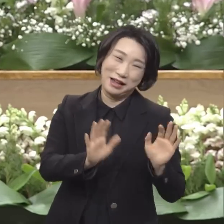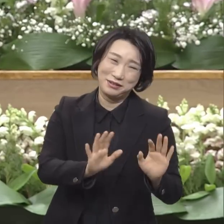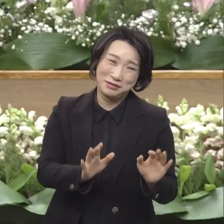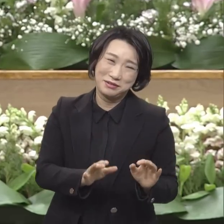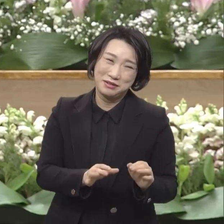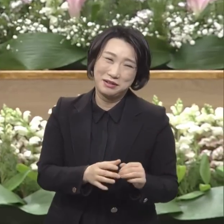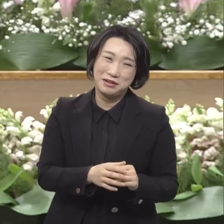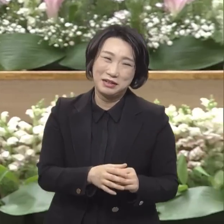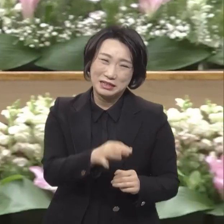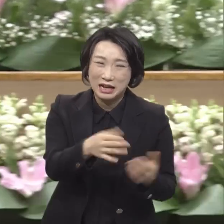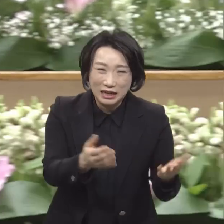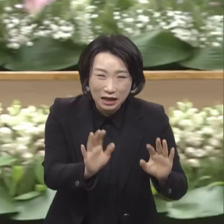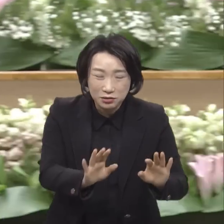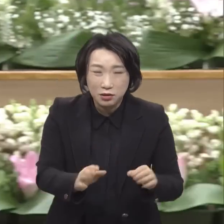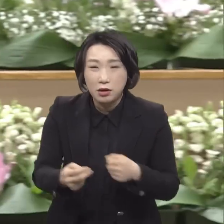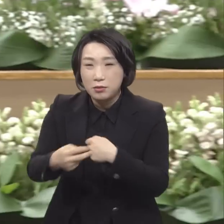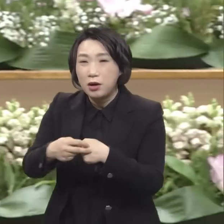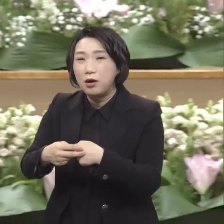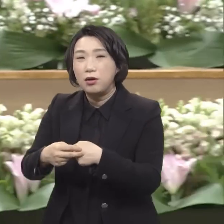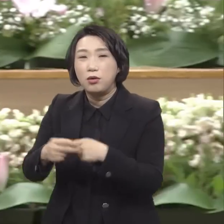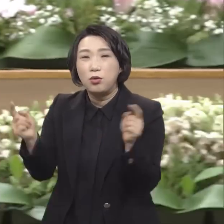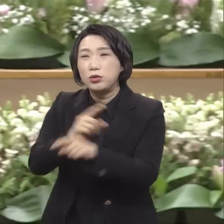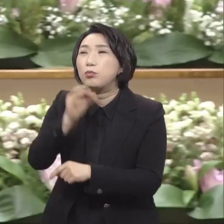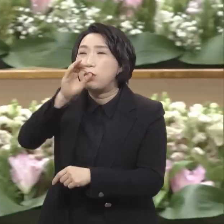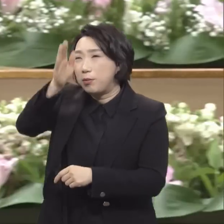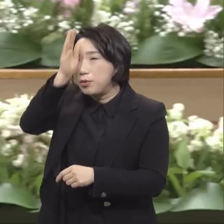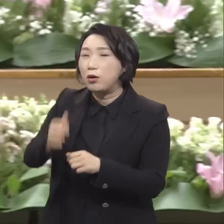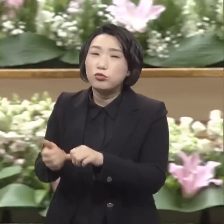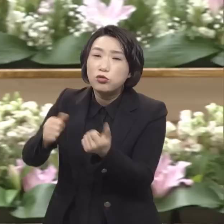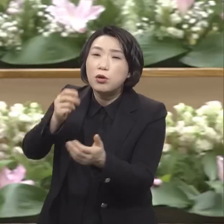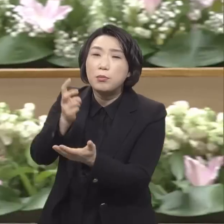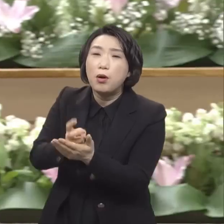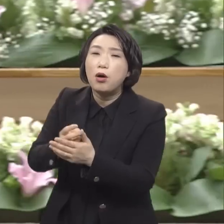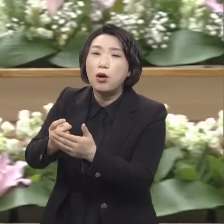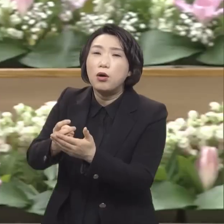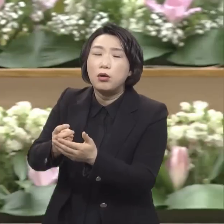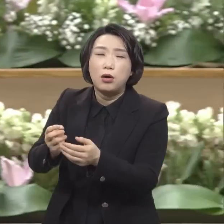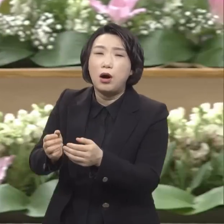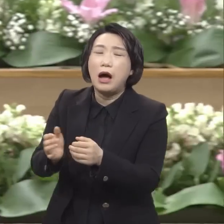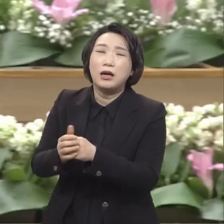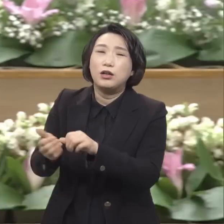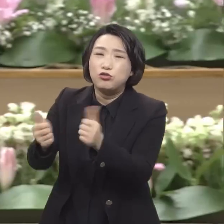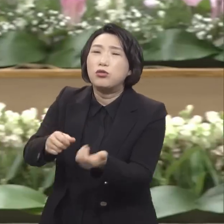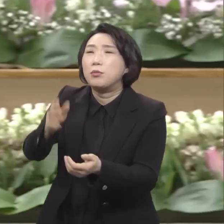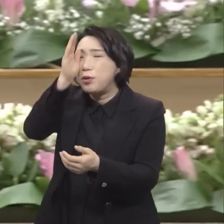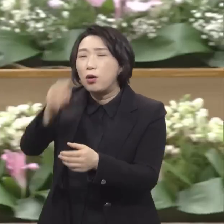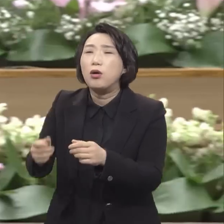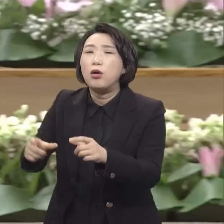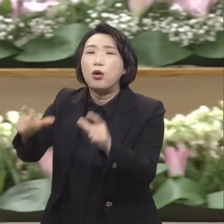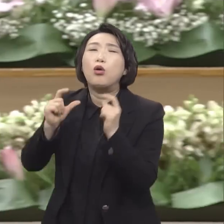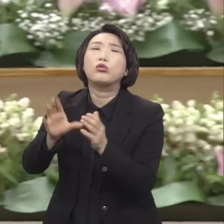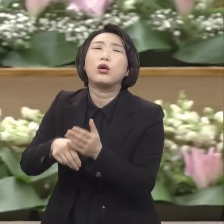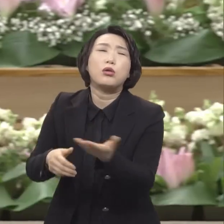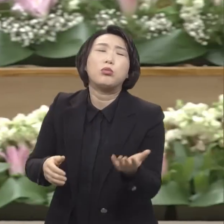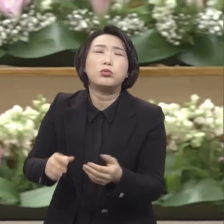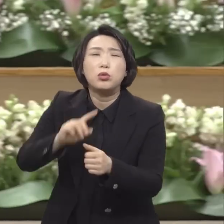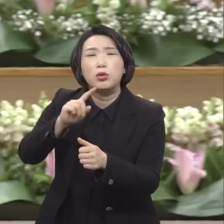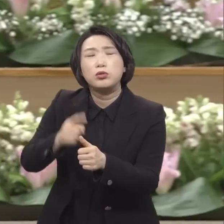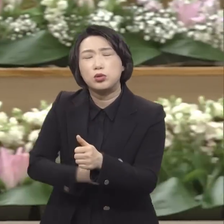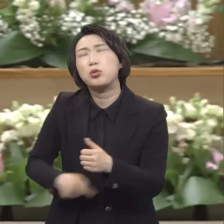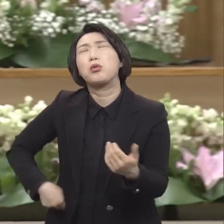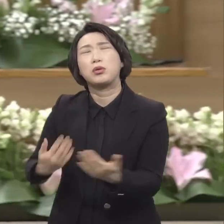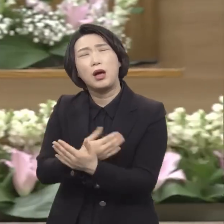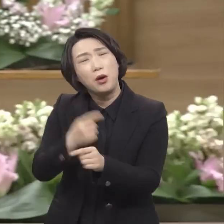아니고, 의학적으로 해결할 수 없는 죽을 병이 걸렸다고 할 때 회개가 안 나오는 사람이 없어. 그건 뭐냐?